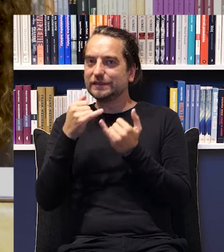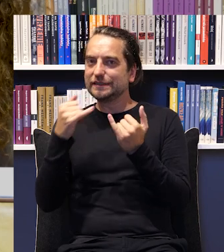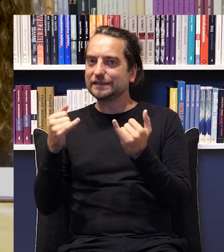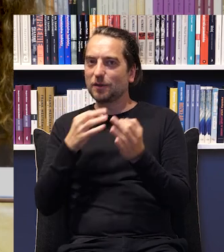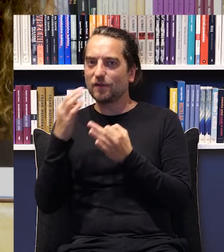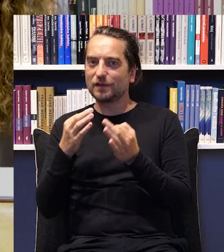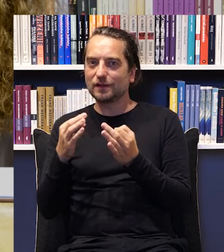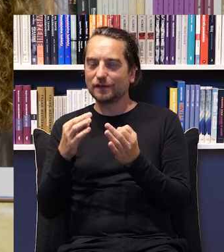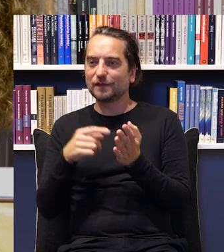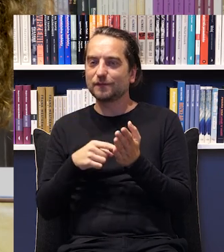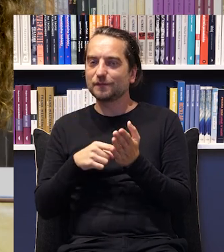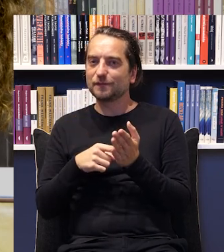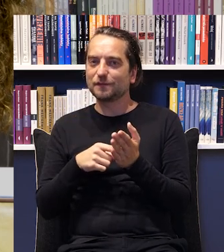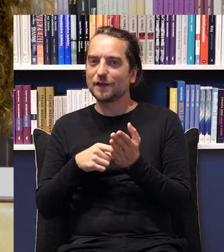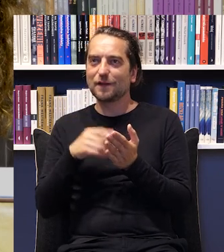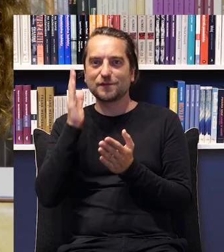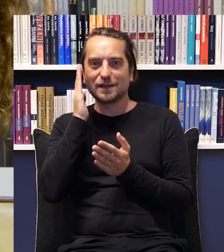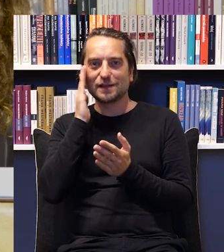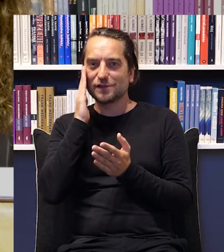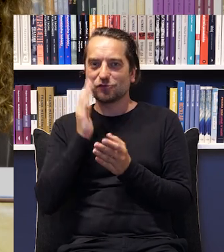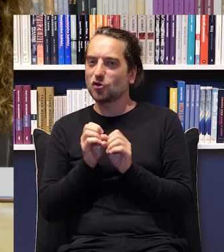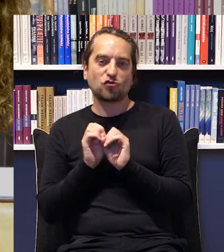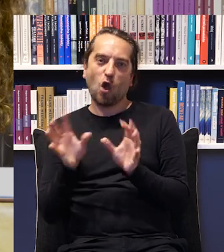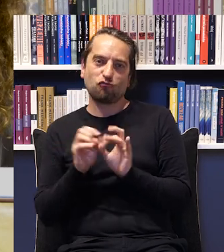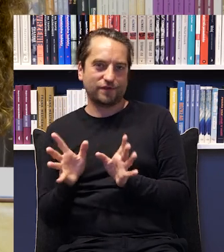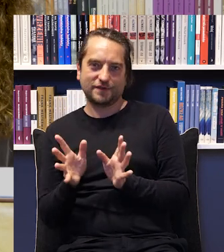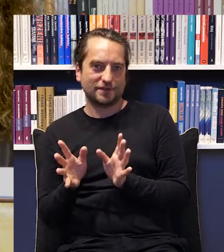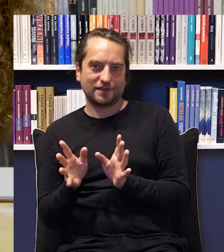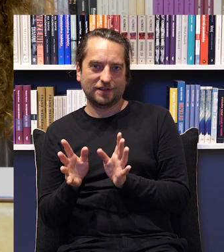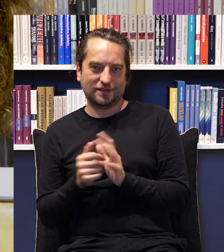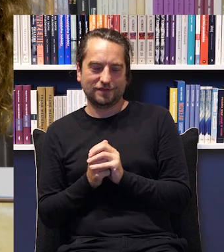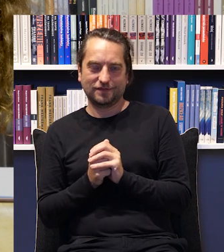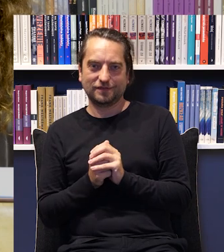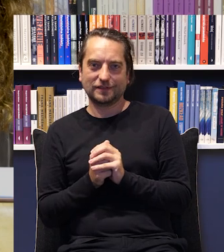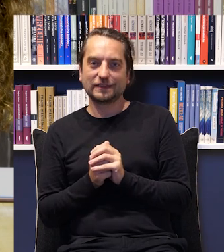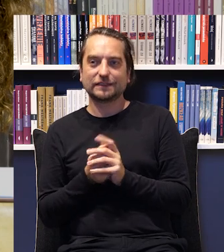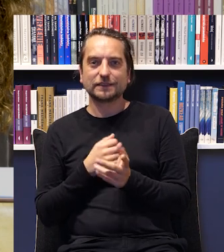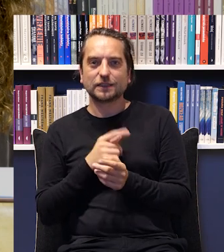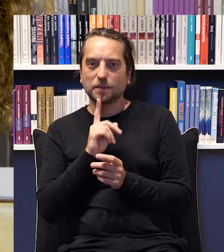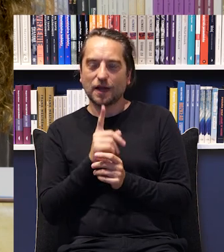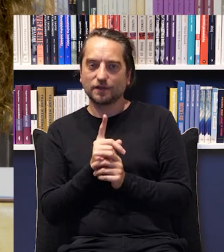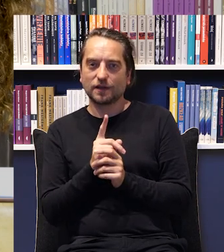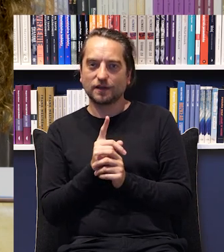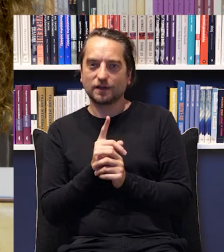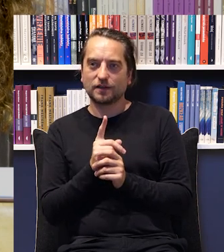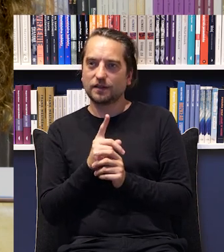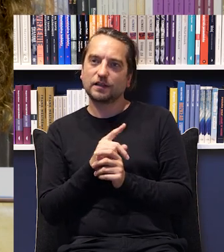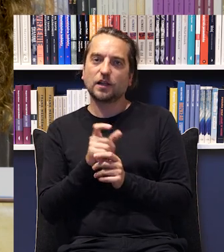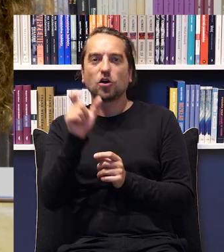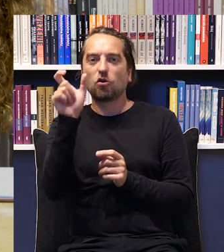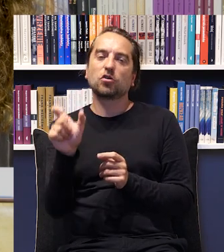jakby myślałam, że to będzie nieoczywiste. Kontrowersyjne, tak. Ale rzeczywiście nie jestem super